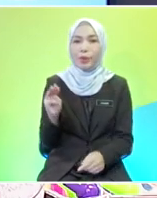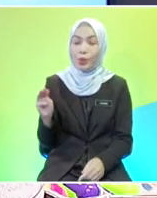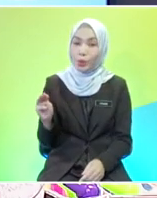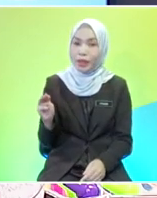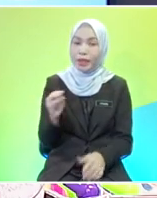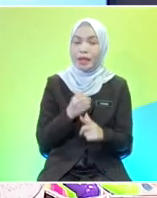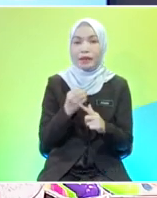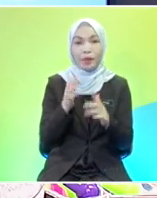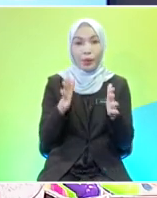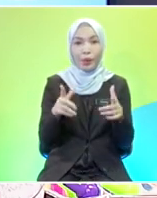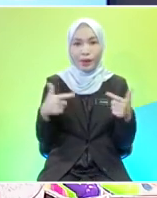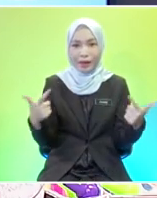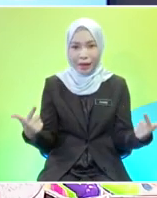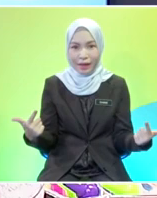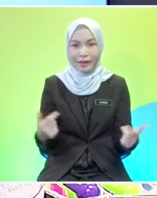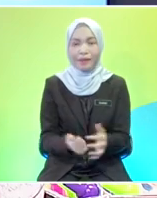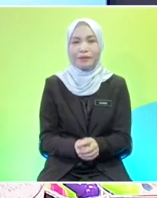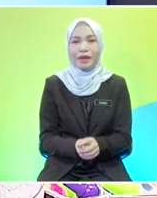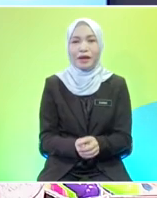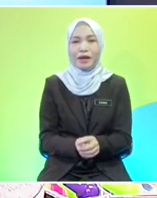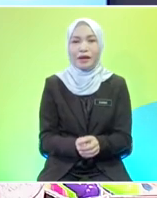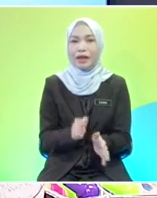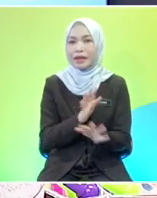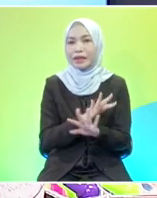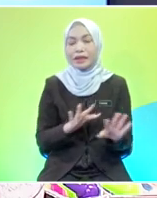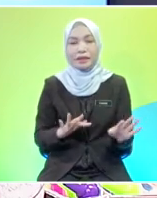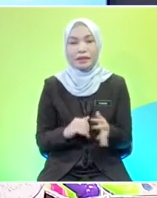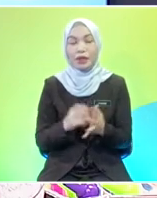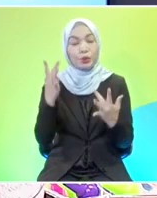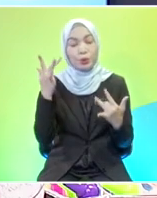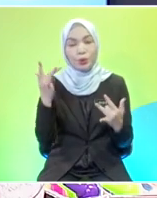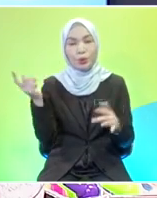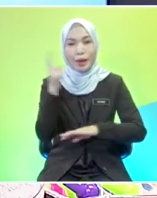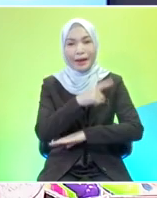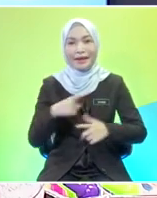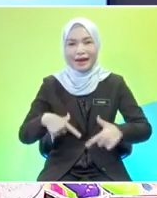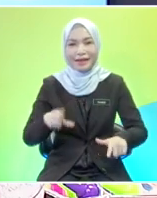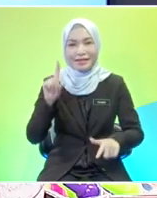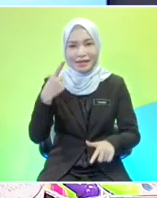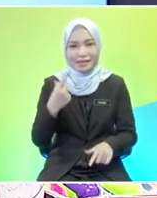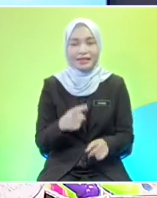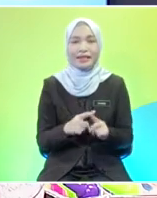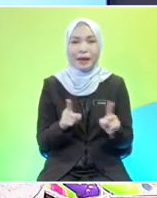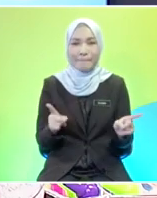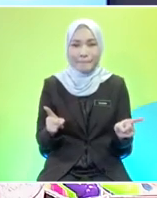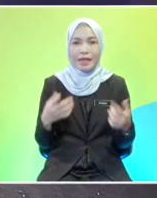pun ada juga sambutan-sambutan lain seperti hari Ibu hari baper hari guru dan sebagainya